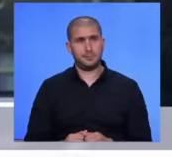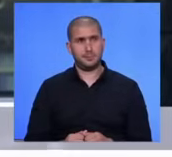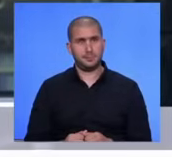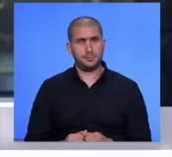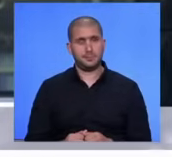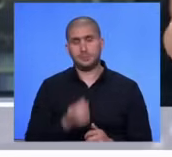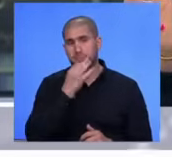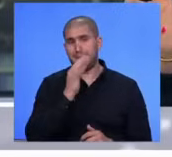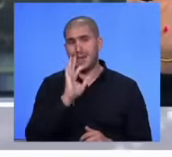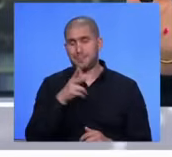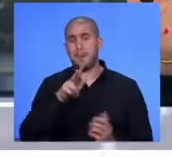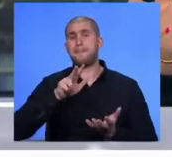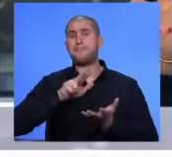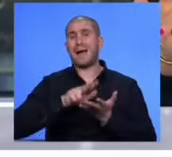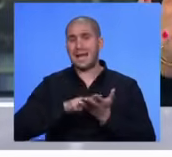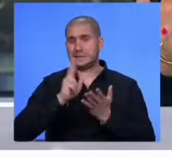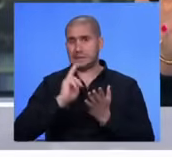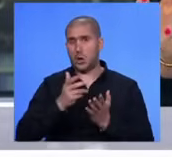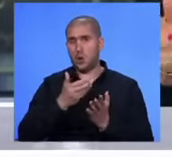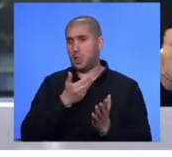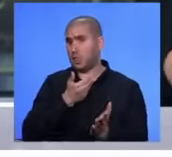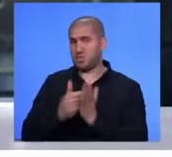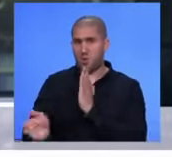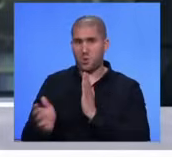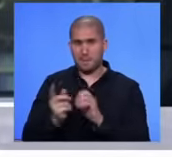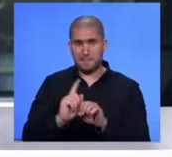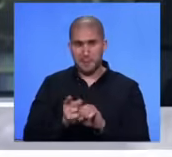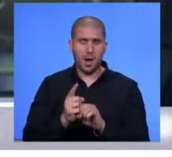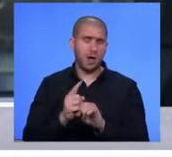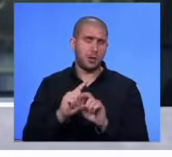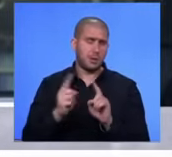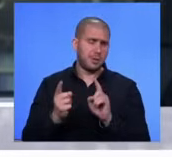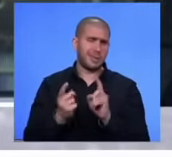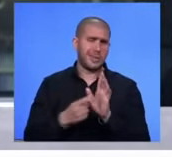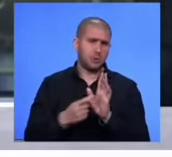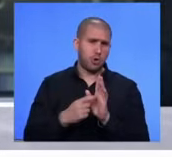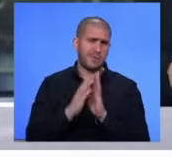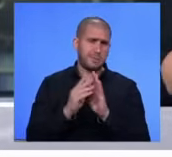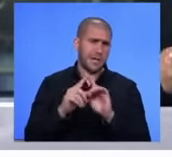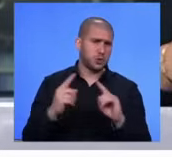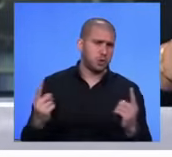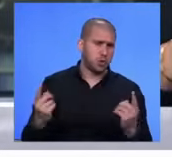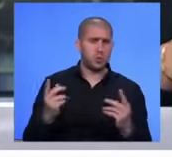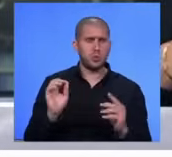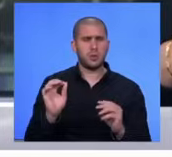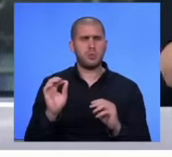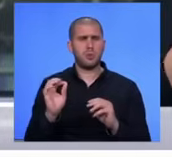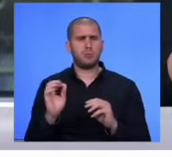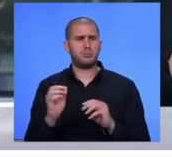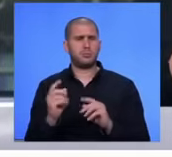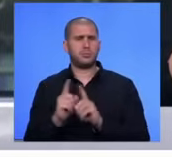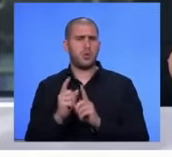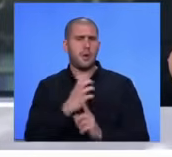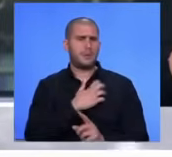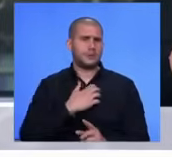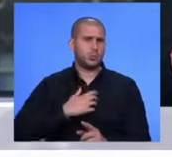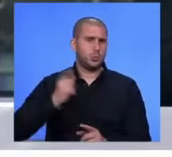האם בגץ יכול לדחות אותם על הסף מיד, כל מיני בקשות כאלה, להביא